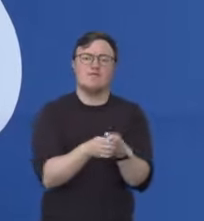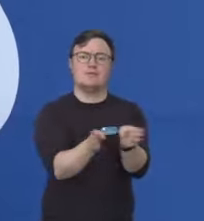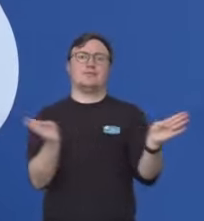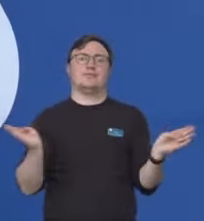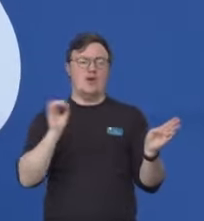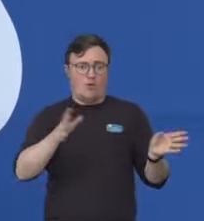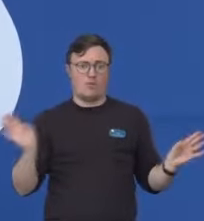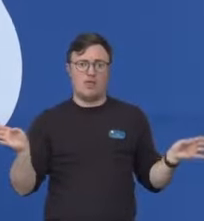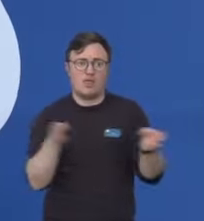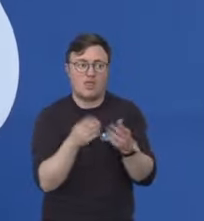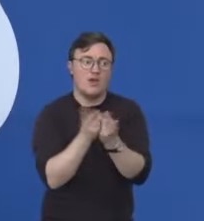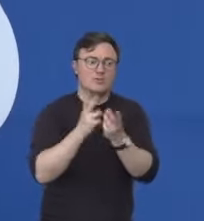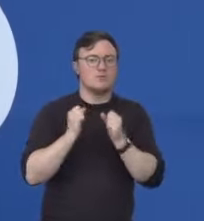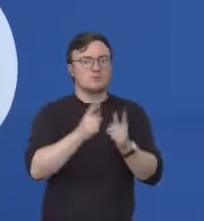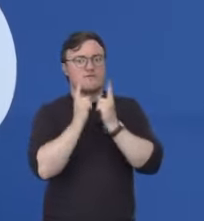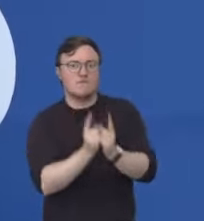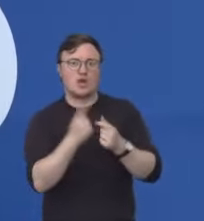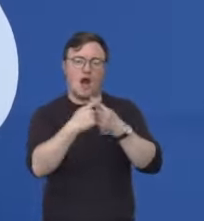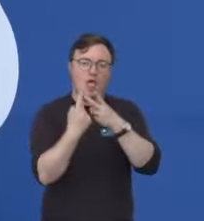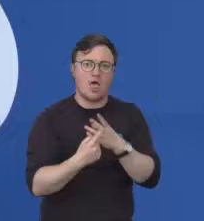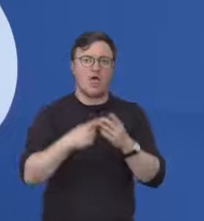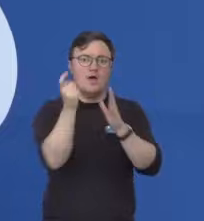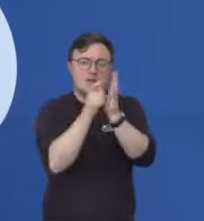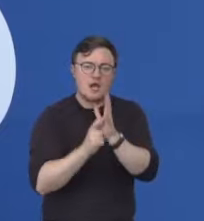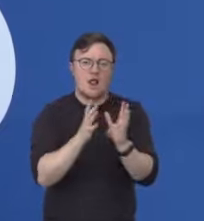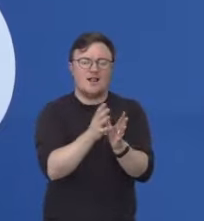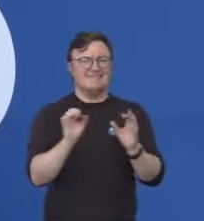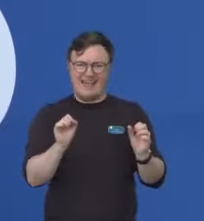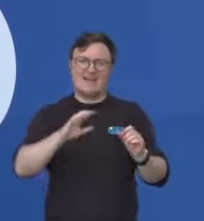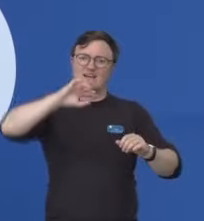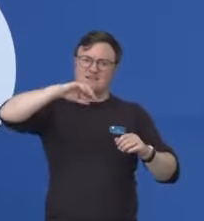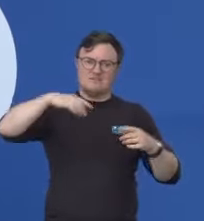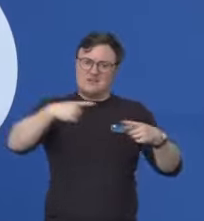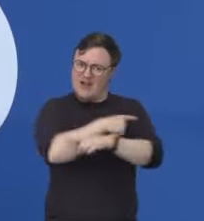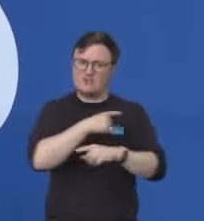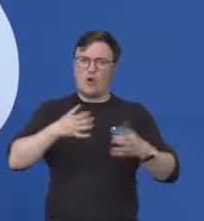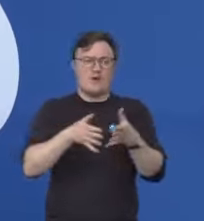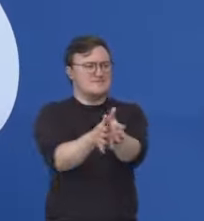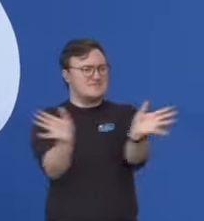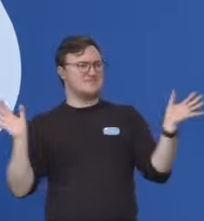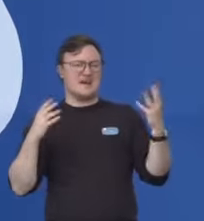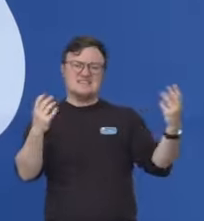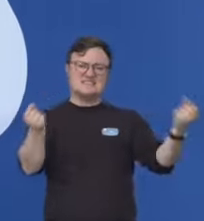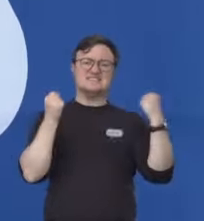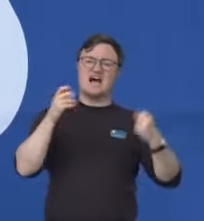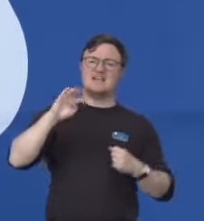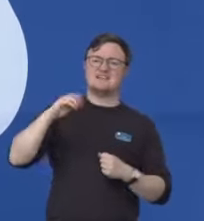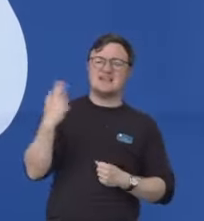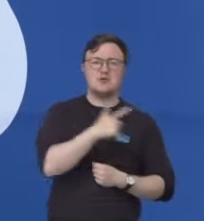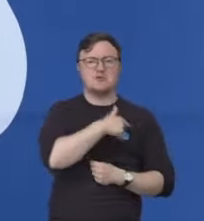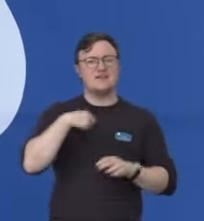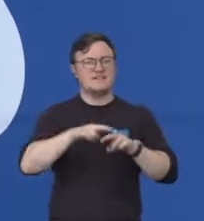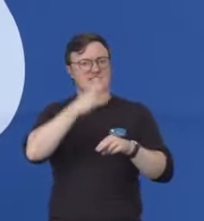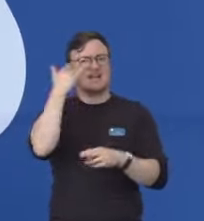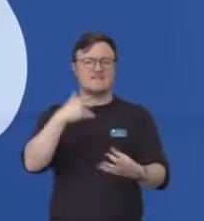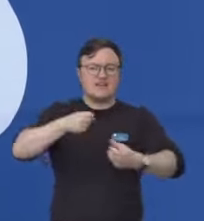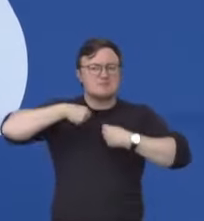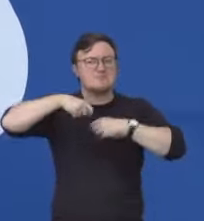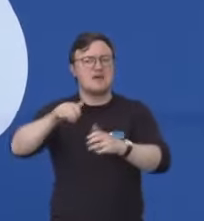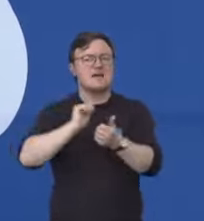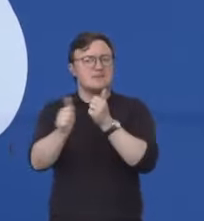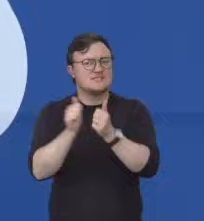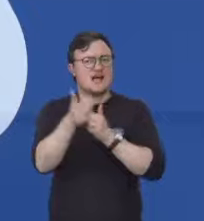av de regleringar som vi från nationellt håll har satt upp. Utan tvärtom behöver vi ha ett starkt EU där man känner att man kan skicka representanter som gör genuin skillnad.